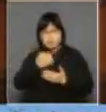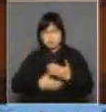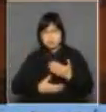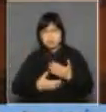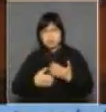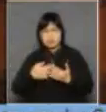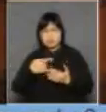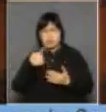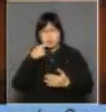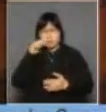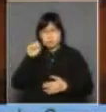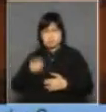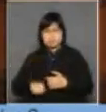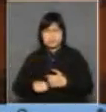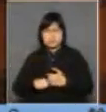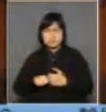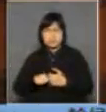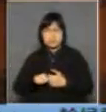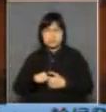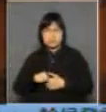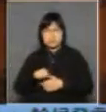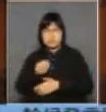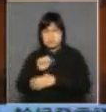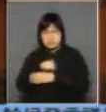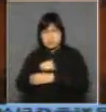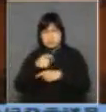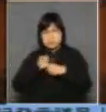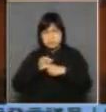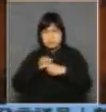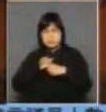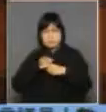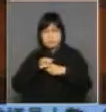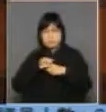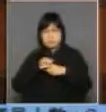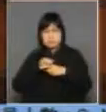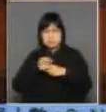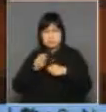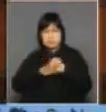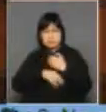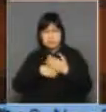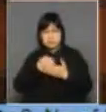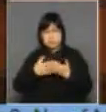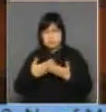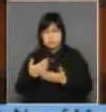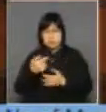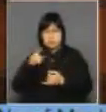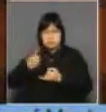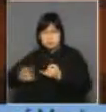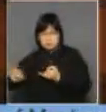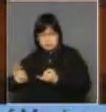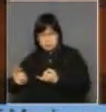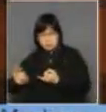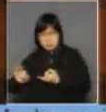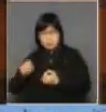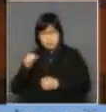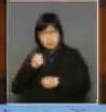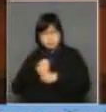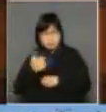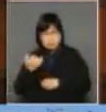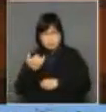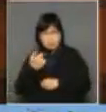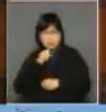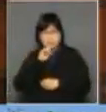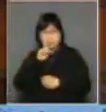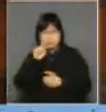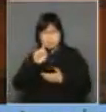承诺是不是真的没有法律效果，之后将来是不是可以执行呢？我想讲讲一个故